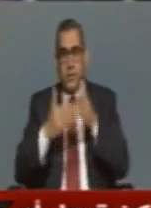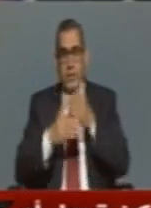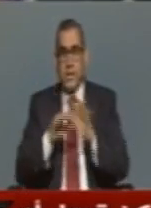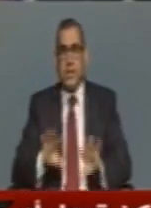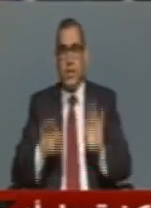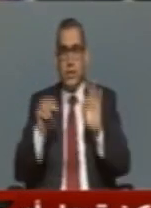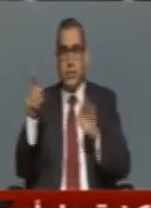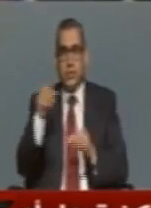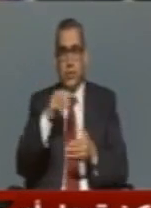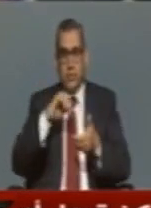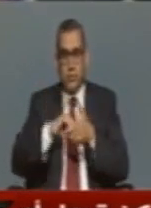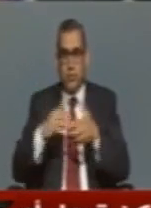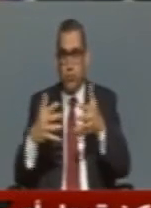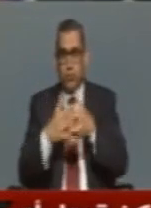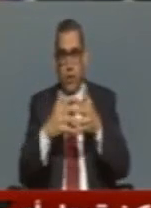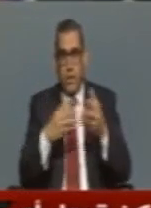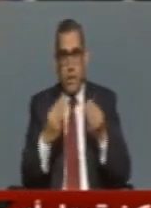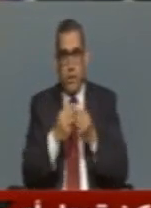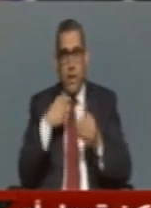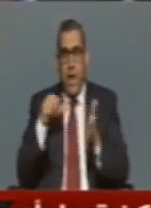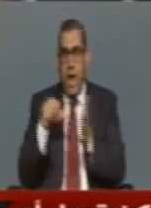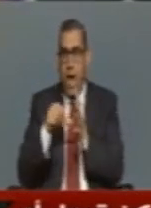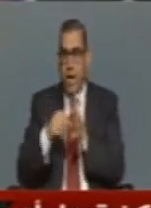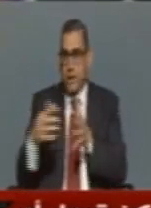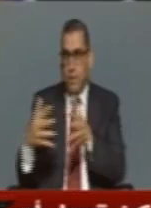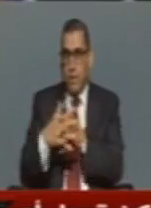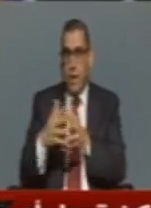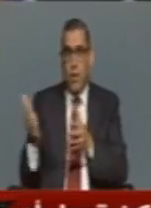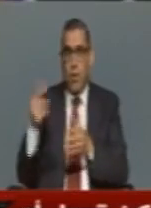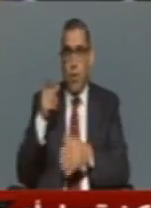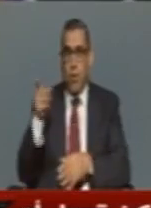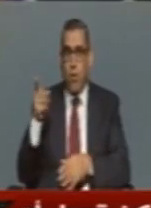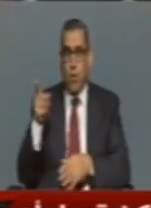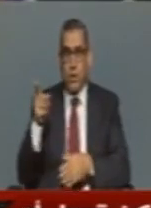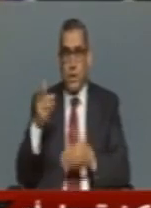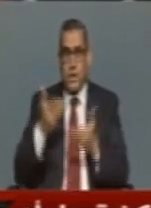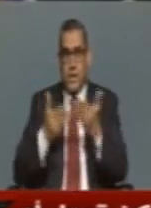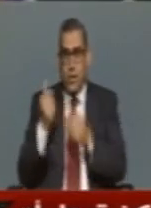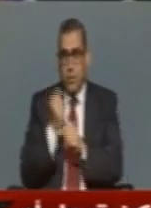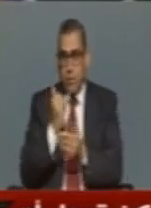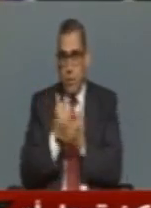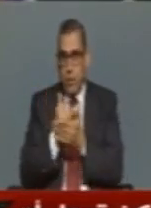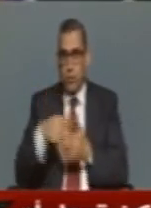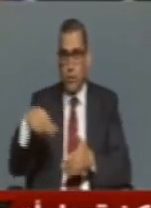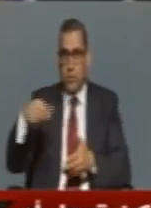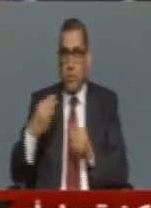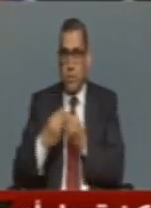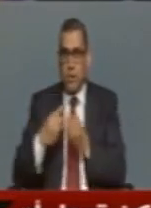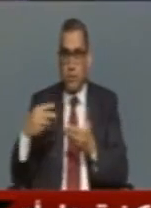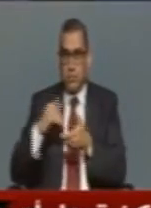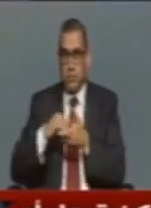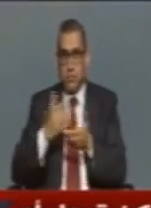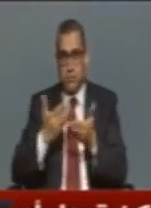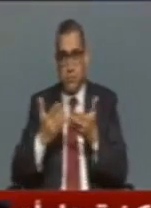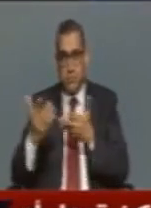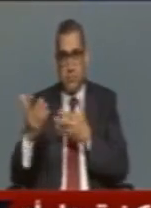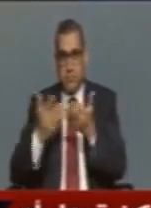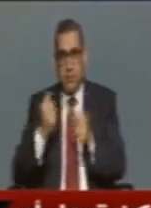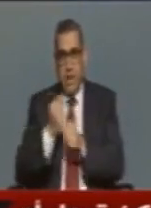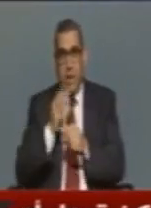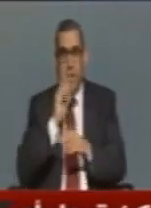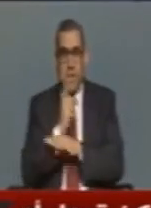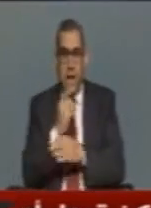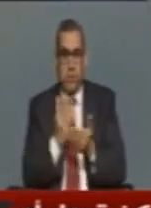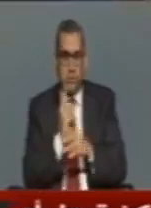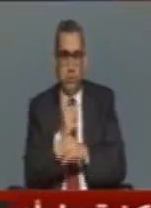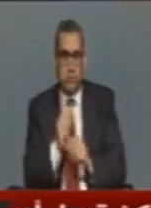المشاركة بتاعتنا مع القطاع الخاص وهو ياخد ويدير ويبقى تكلفة تغطية العملية التعليمية هو